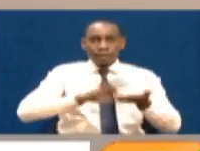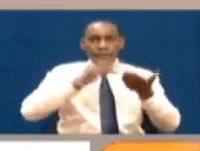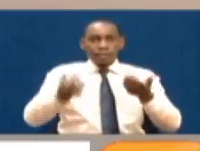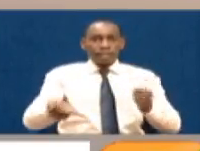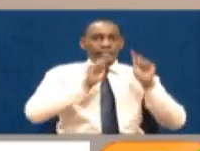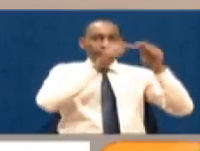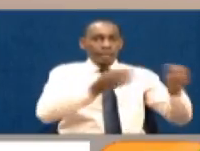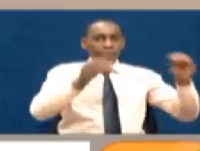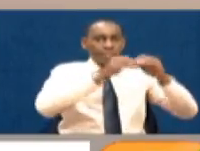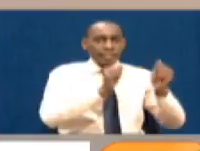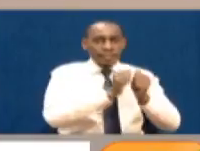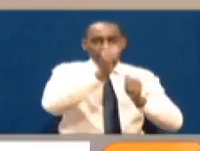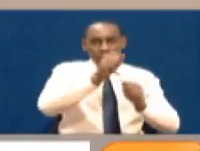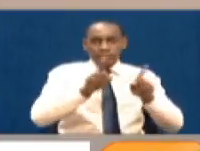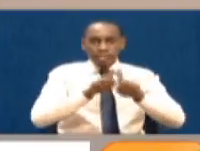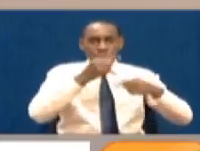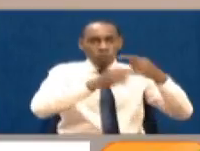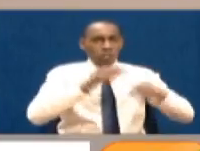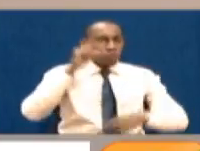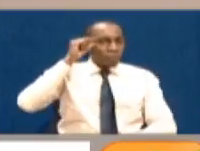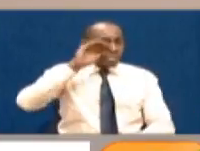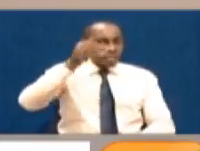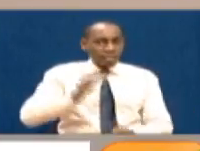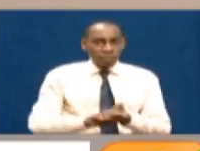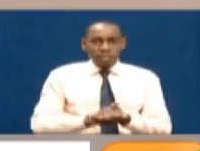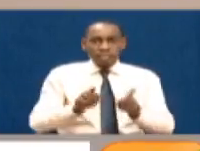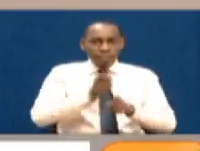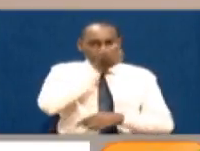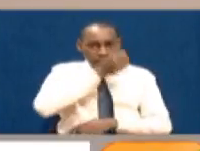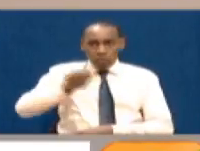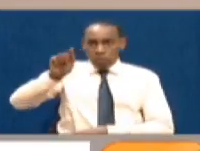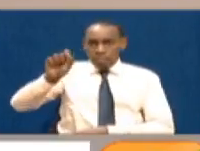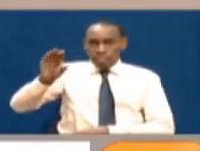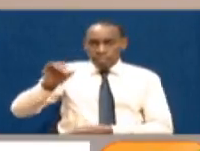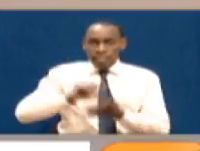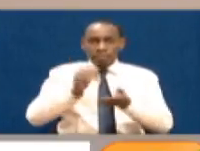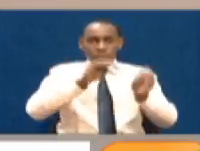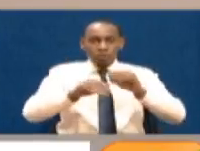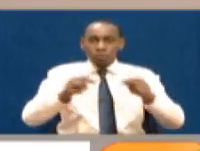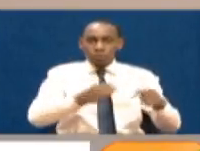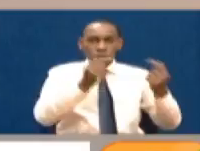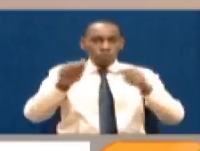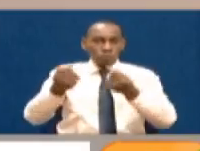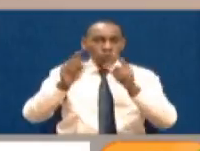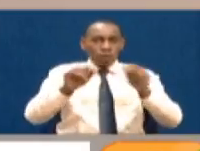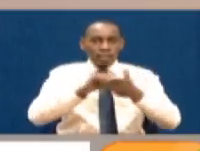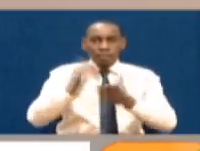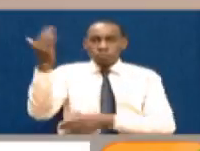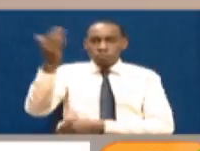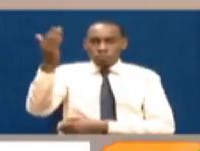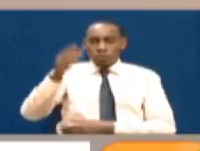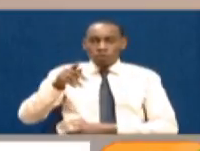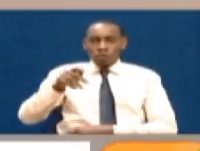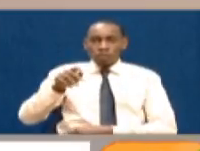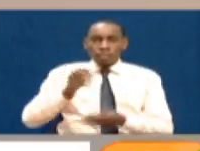kuhudhuria kongamano la 15 linaloendelea mjini Mombasa. Kususia kwa TSC kumedaiwa kuchangiwa na cheche za maneno zilizotolewa na katibu mkuu